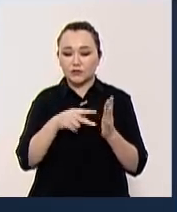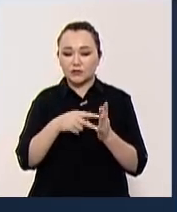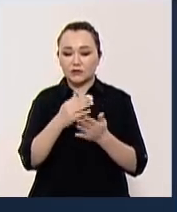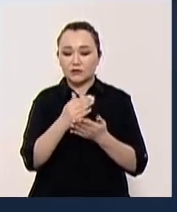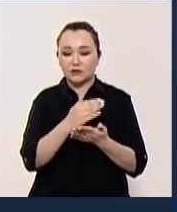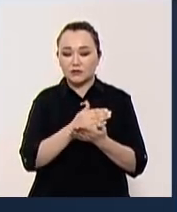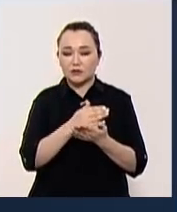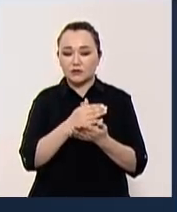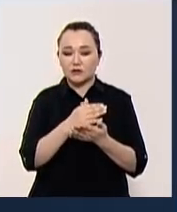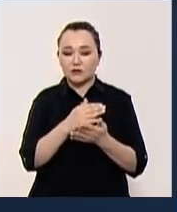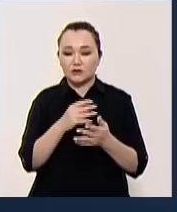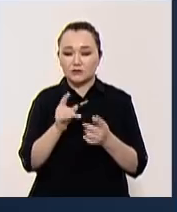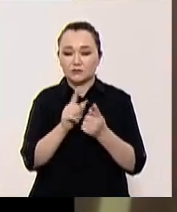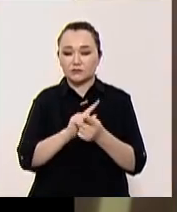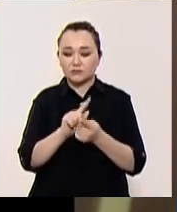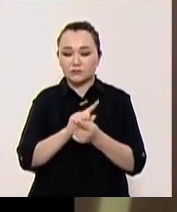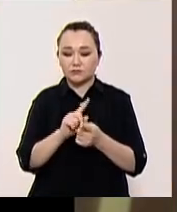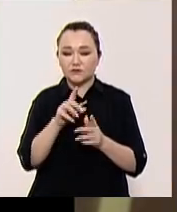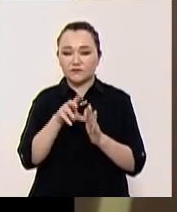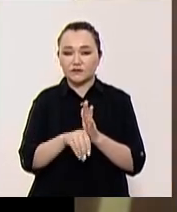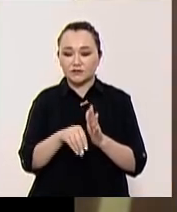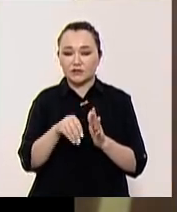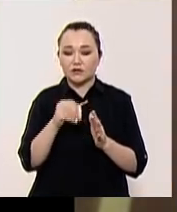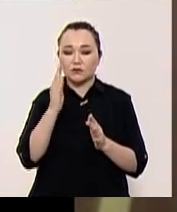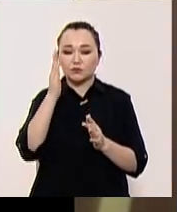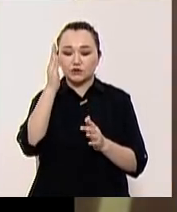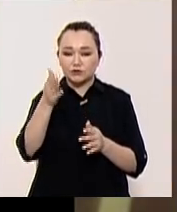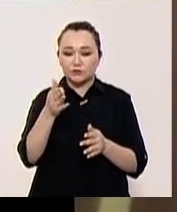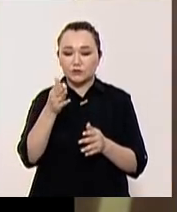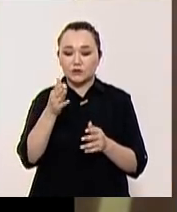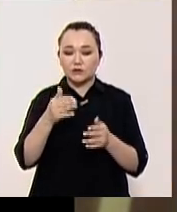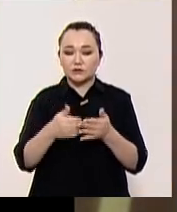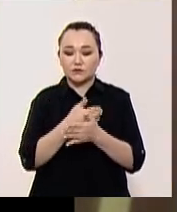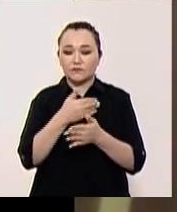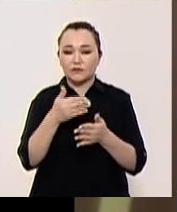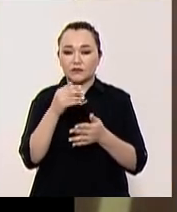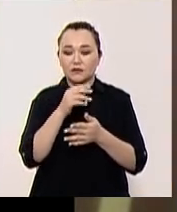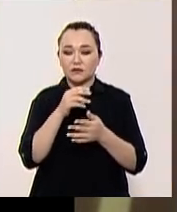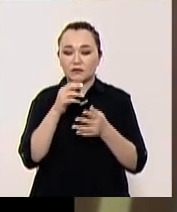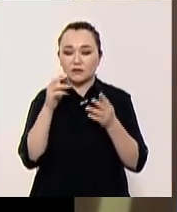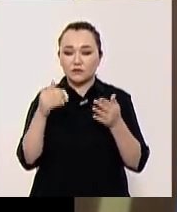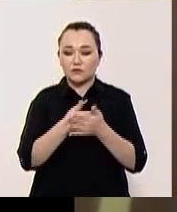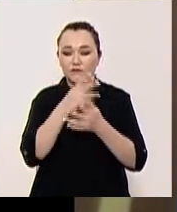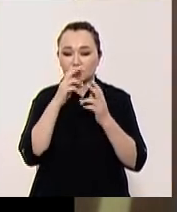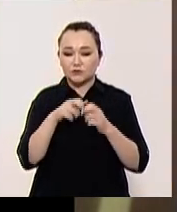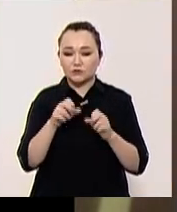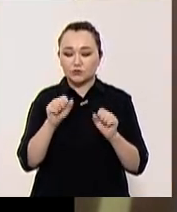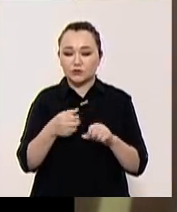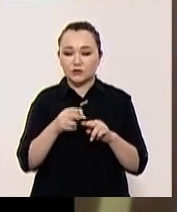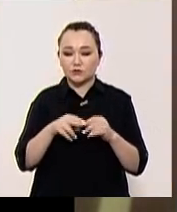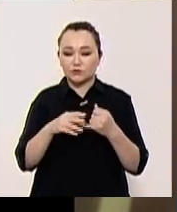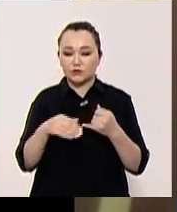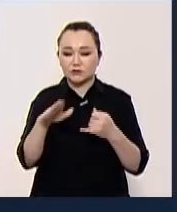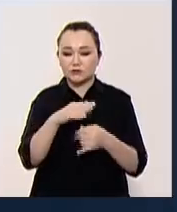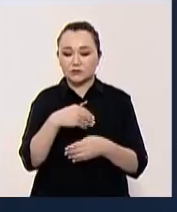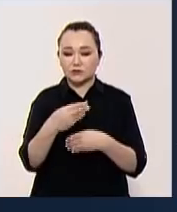жобасына өзгерістер енгізіп, келешекте қайта қарастыруға болады бұл сұрақты жер учаскелерін